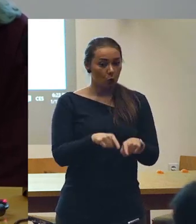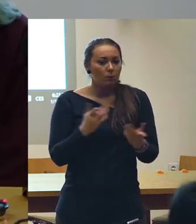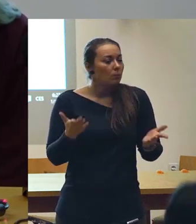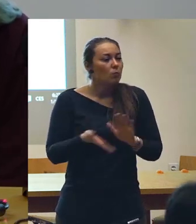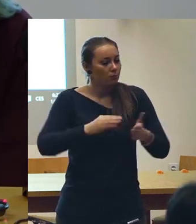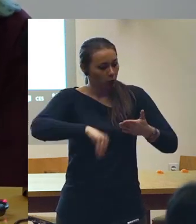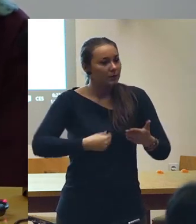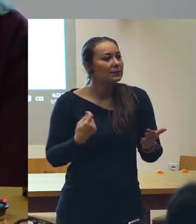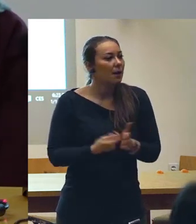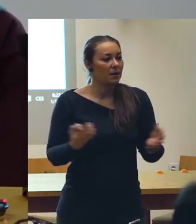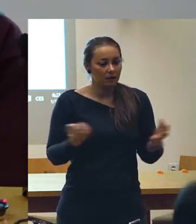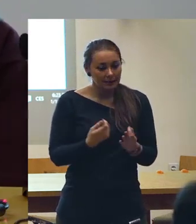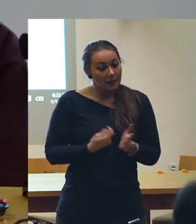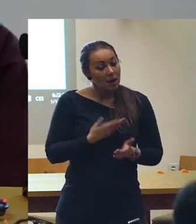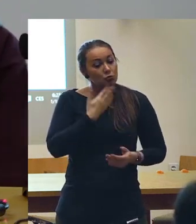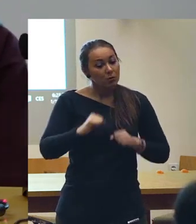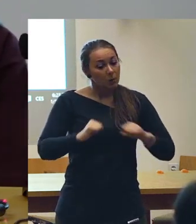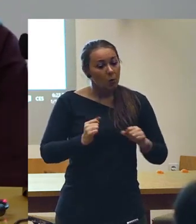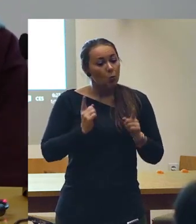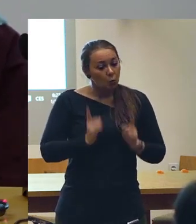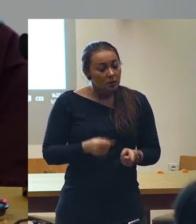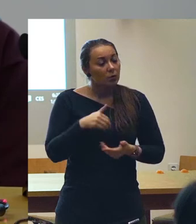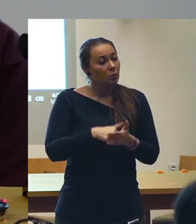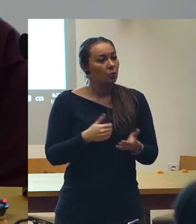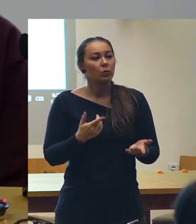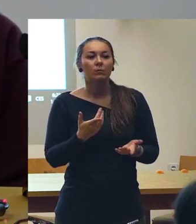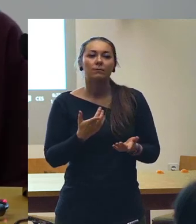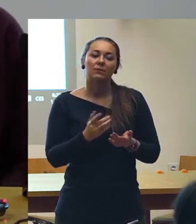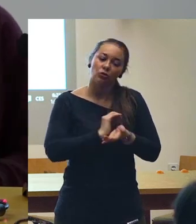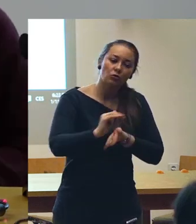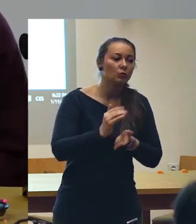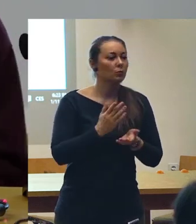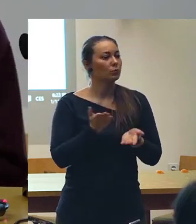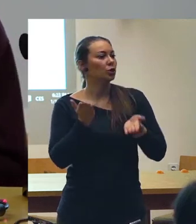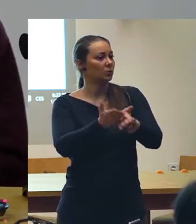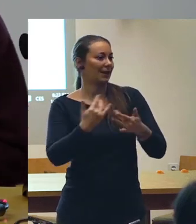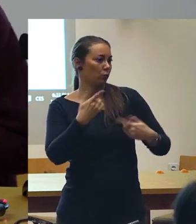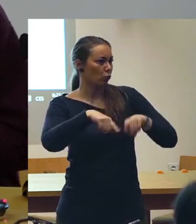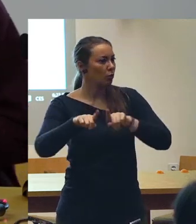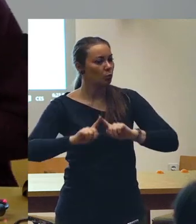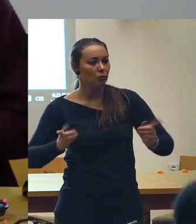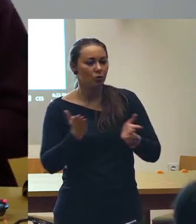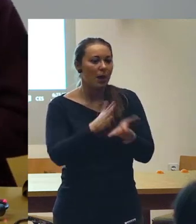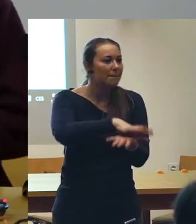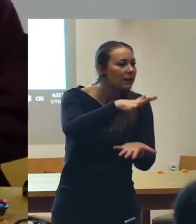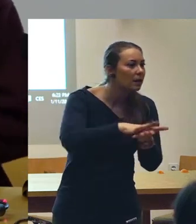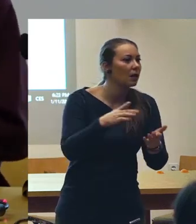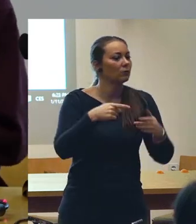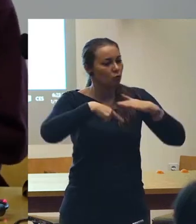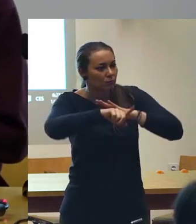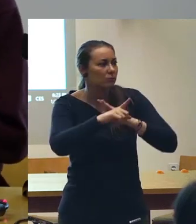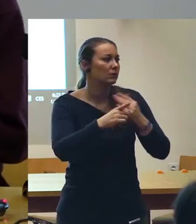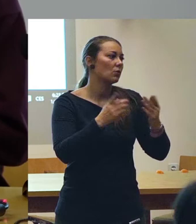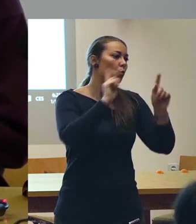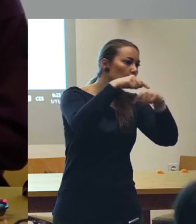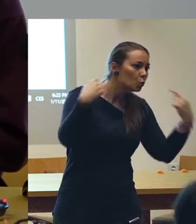kulturním materiálům, činnostem, aktivitám, dědictví a tak dále a tak dále. Takže to byl úplně krátký úvod. A my